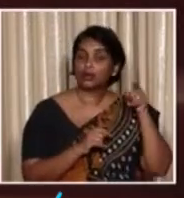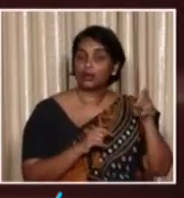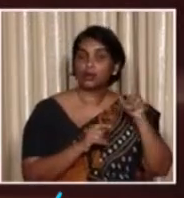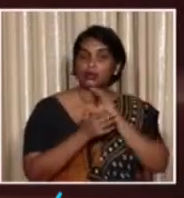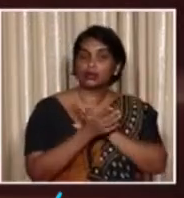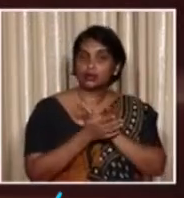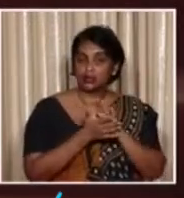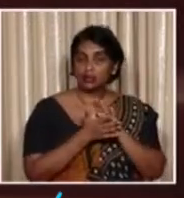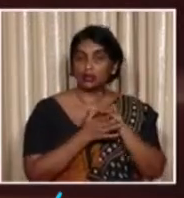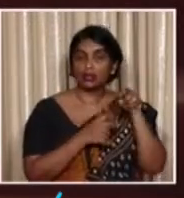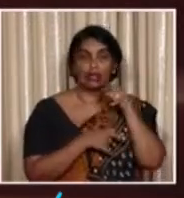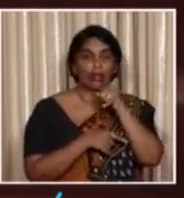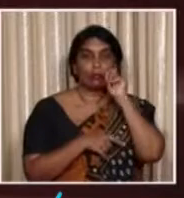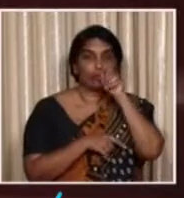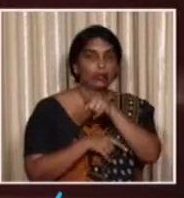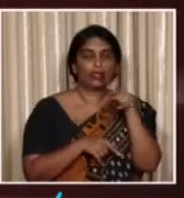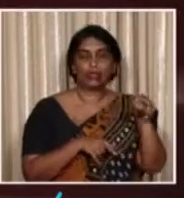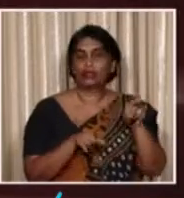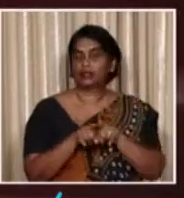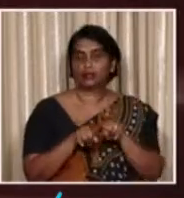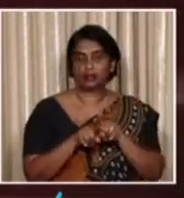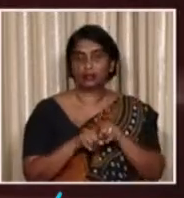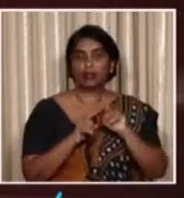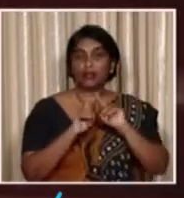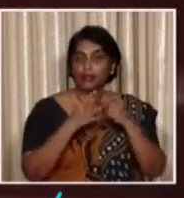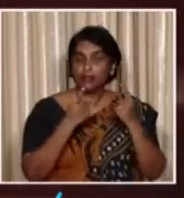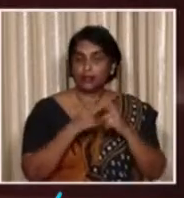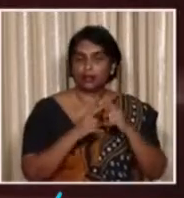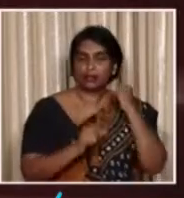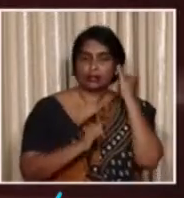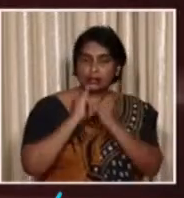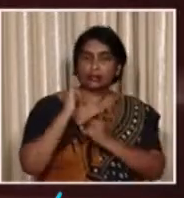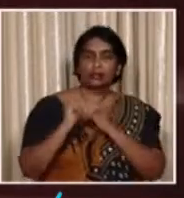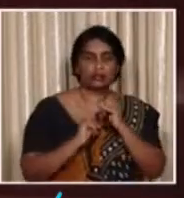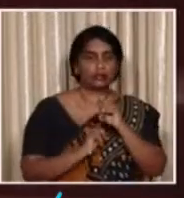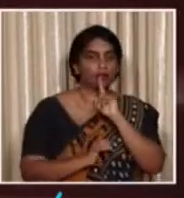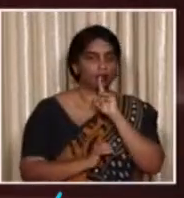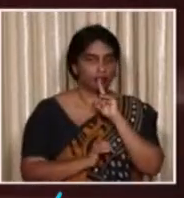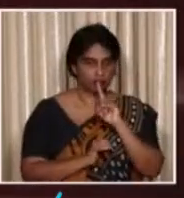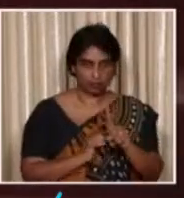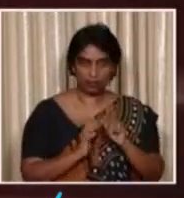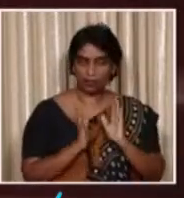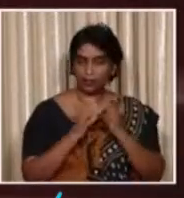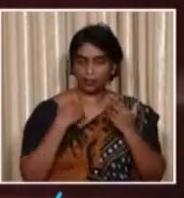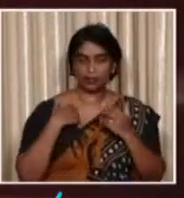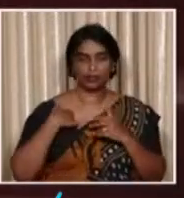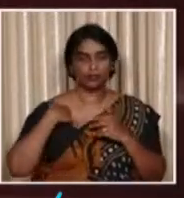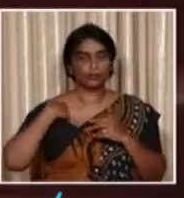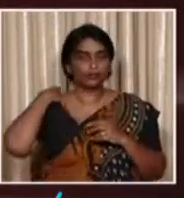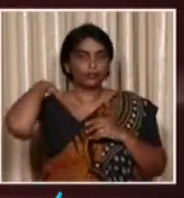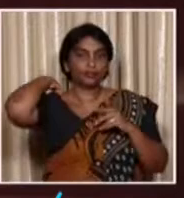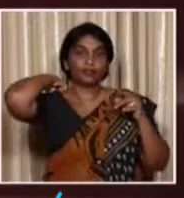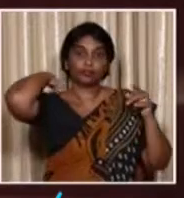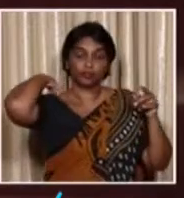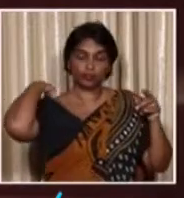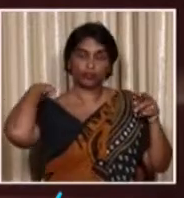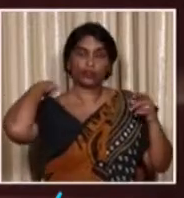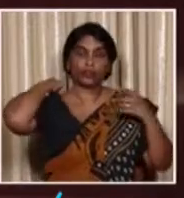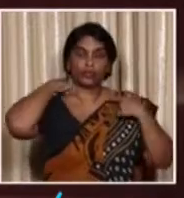චාමර ගුණසේකර නොවන බව පවසමින්ම නොයෙකුත් අවලාද සහ නන්දෙඩවීම් ආරම්භ කළේය. ඔහු එහි